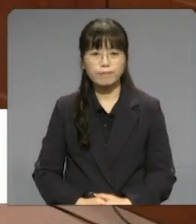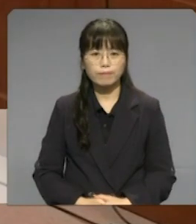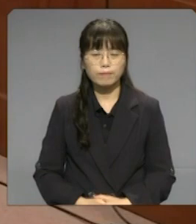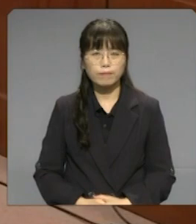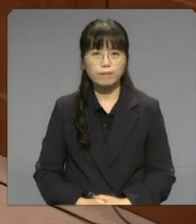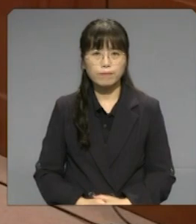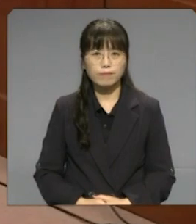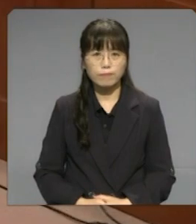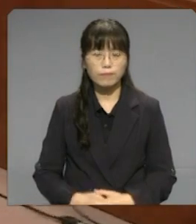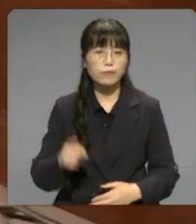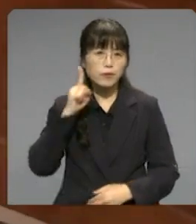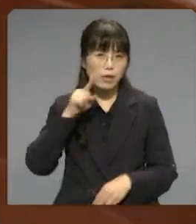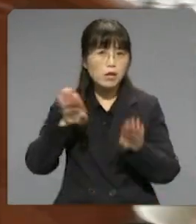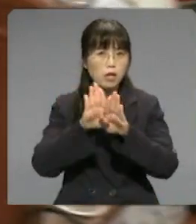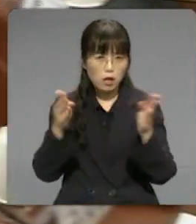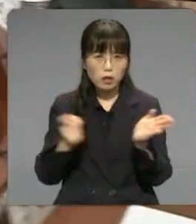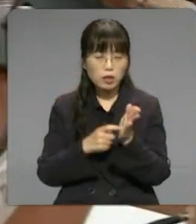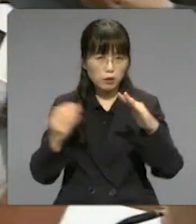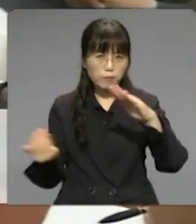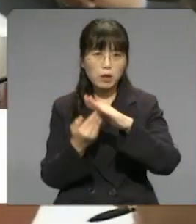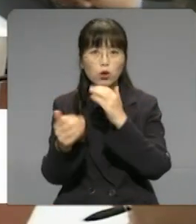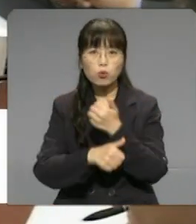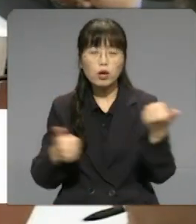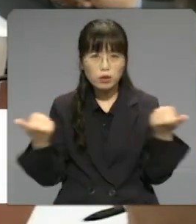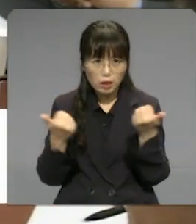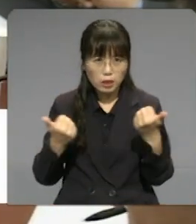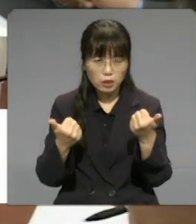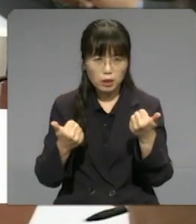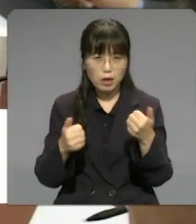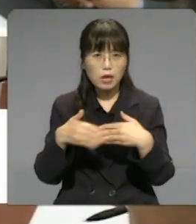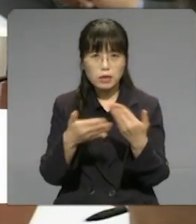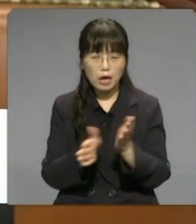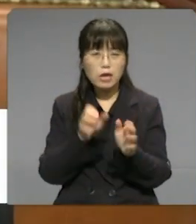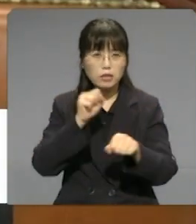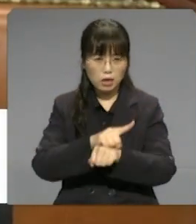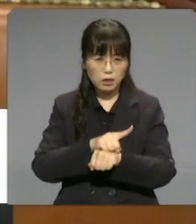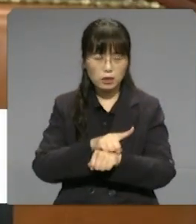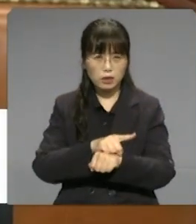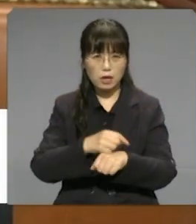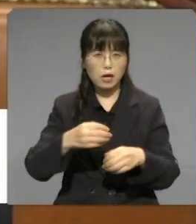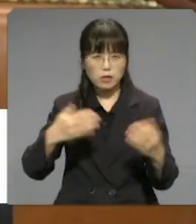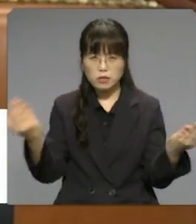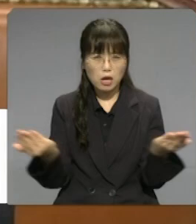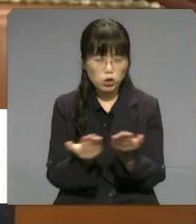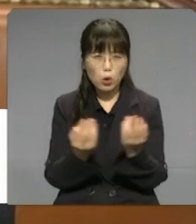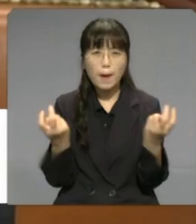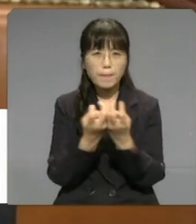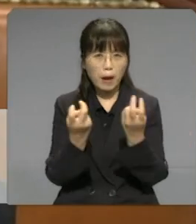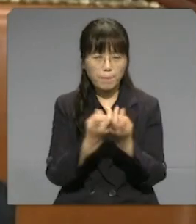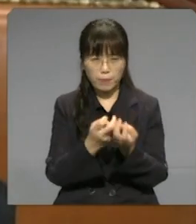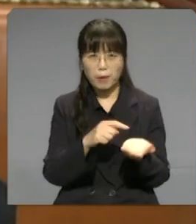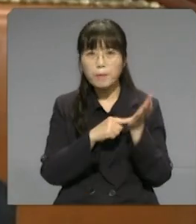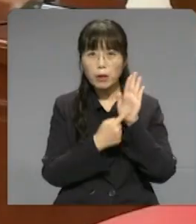마련하겠습니다. 내일 열리는 긴급 최고위원회에서 당 체질을 개선할 최적의 방안을 발표하겠다고